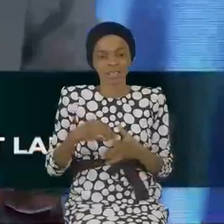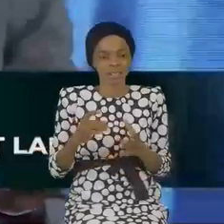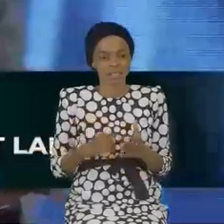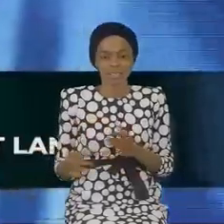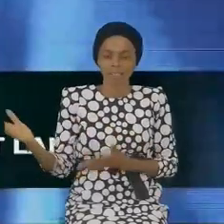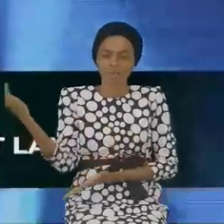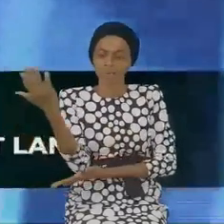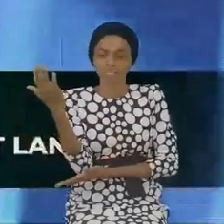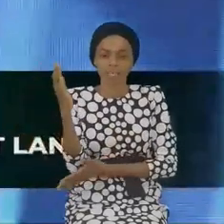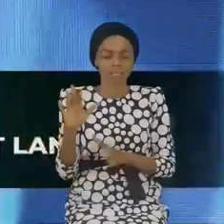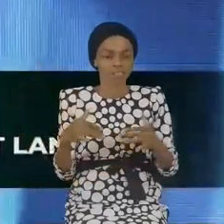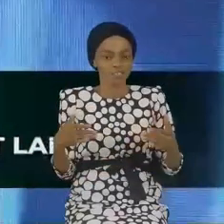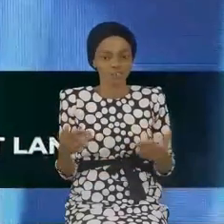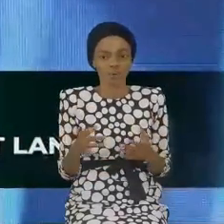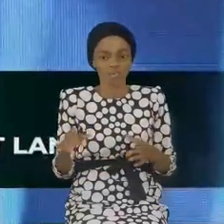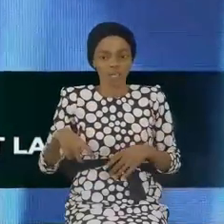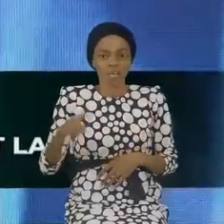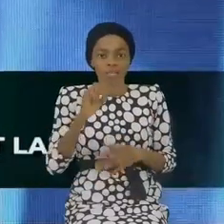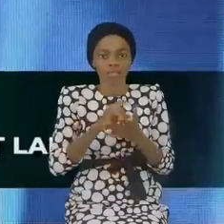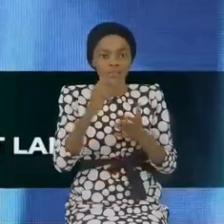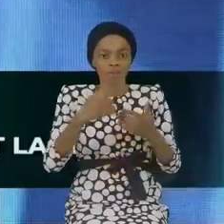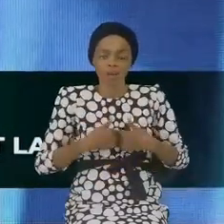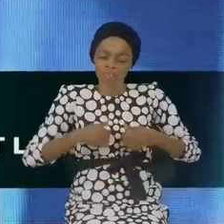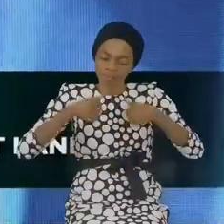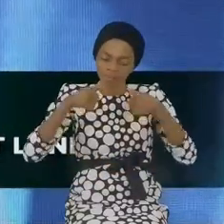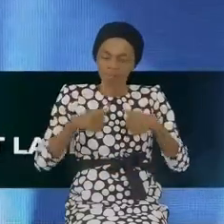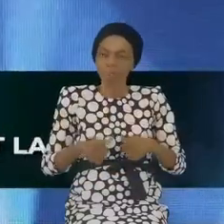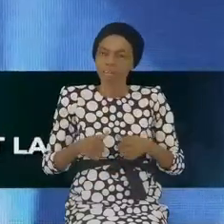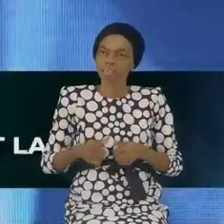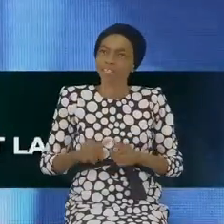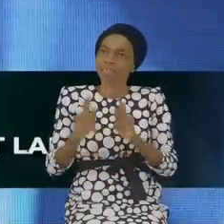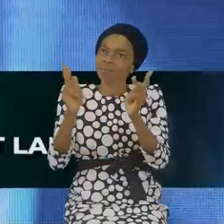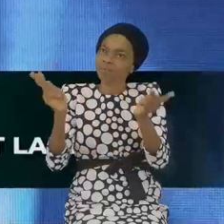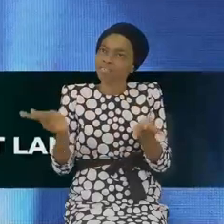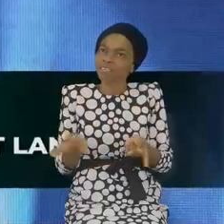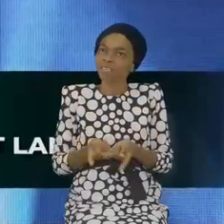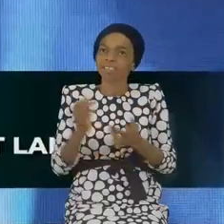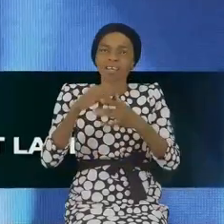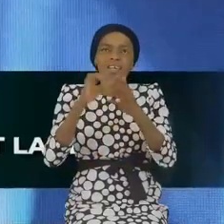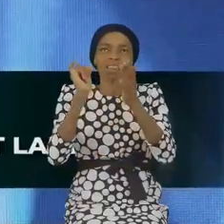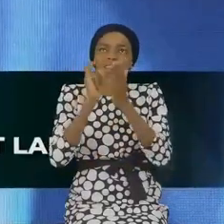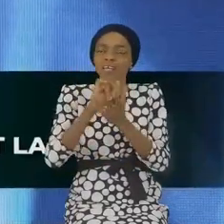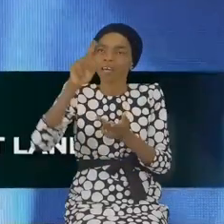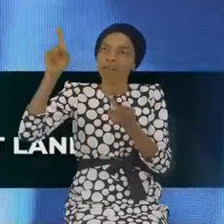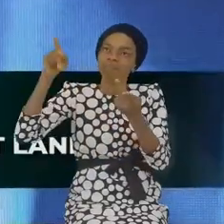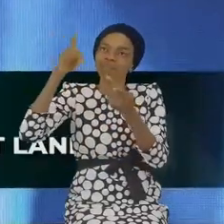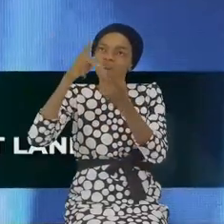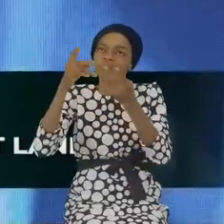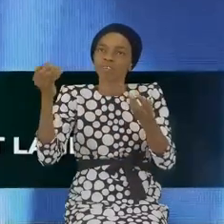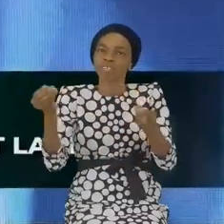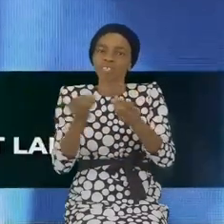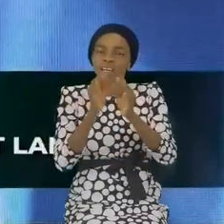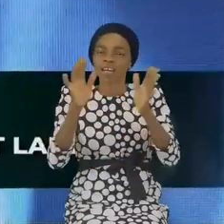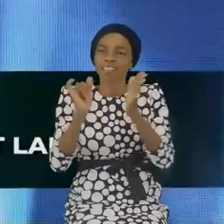voyage du désert, que vous avez une part permanente dans ce pays parfait. La terre